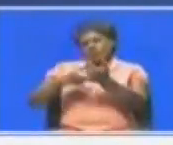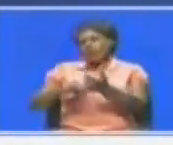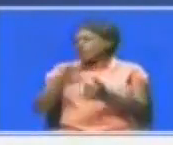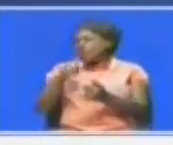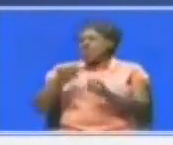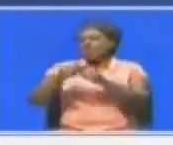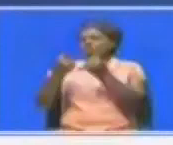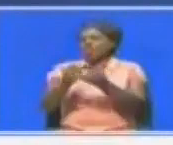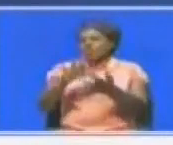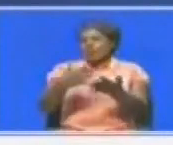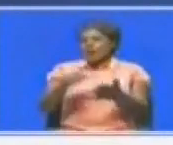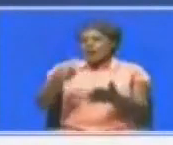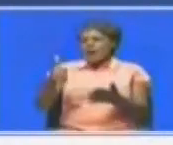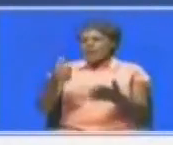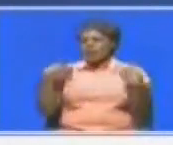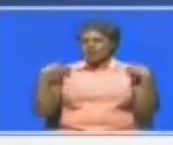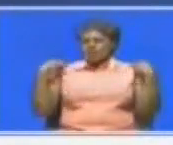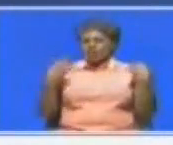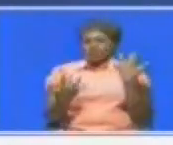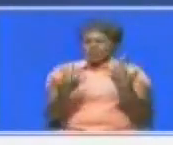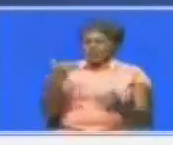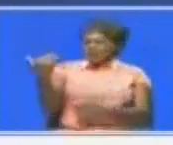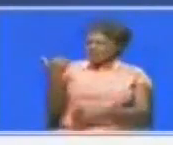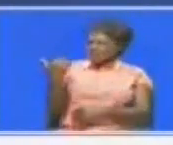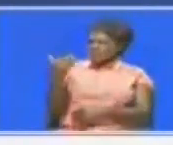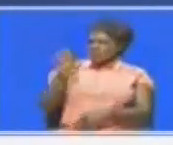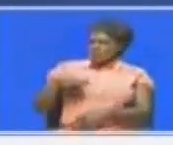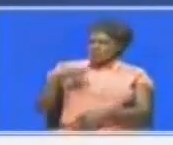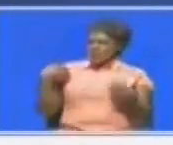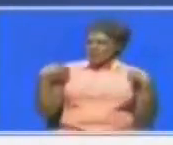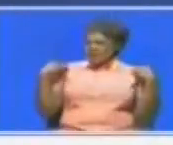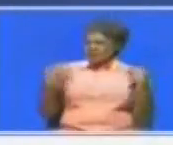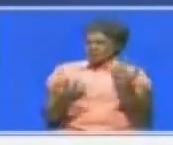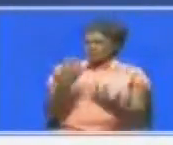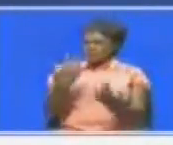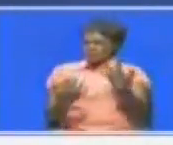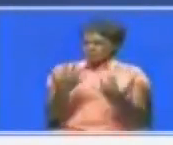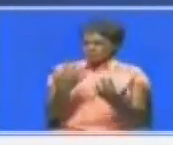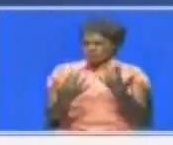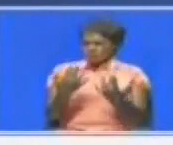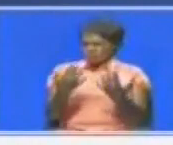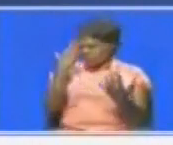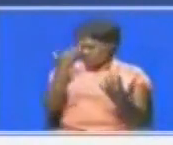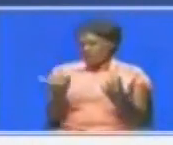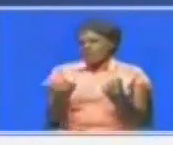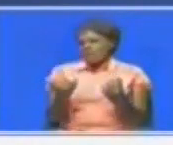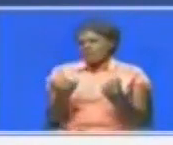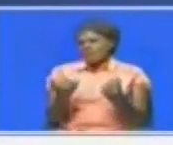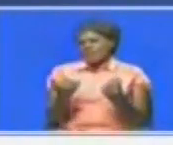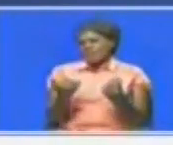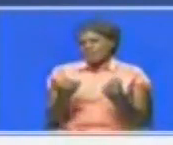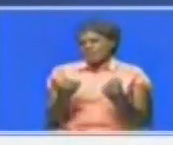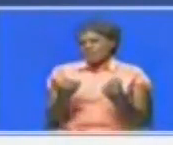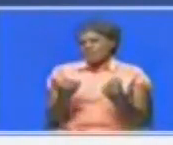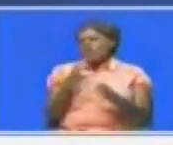mitandao. Nimeona leo mwingine amechomewa nguo. Nikajiuliza, mwanamke unafikia kiwango gani cha kuchukua nguo za mwanamume unamchomea nguo? Kwa